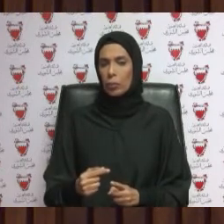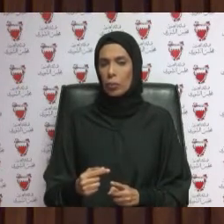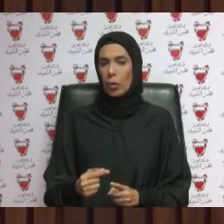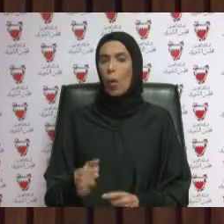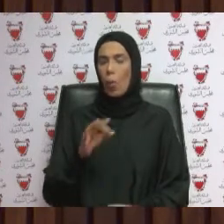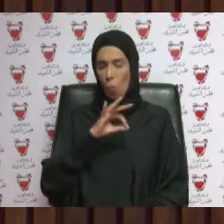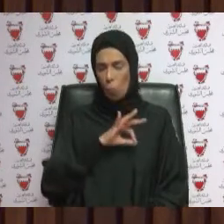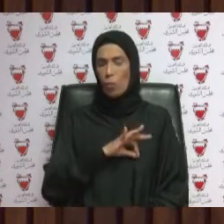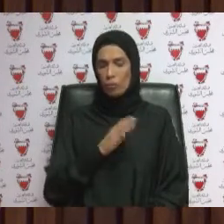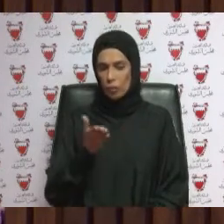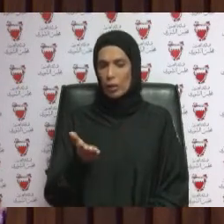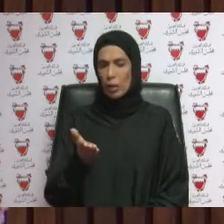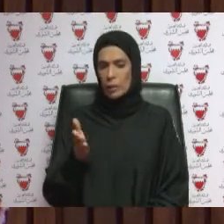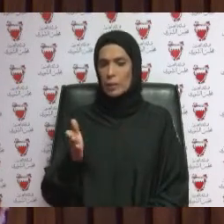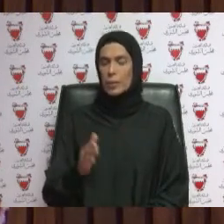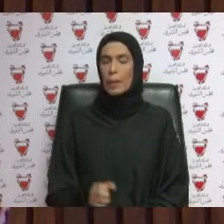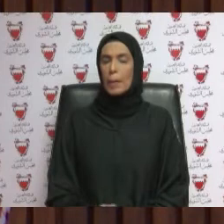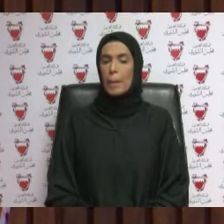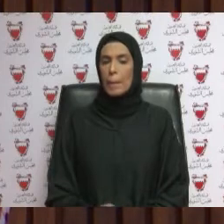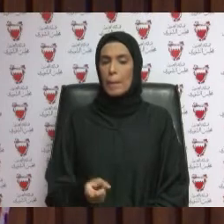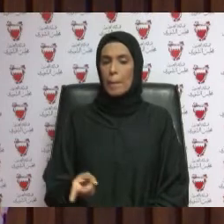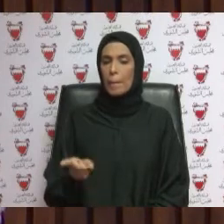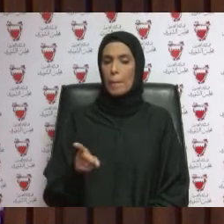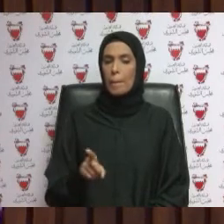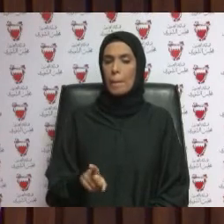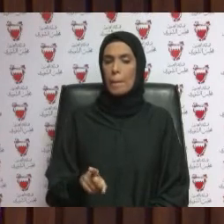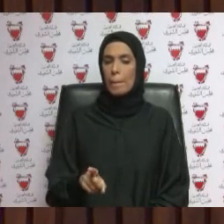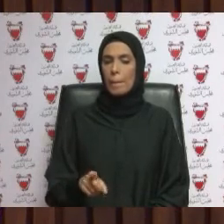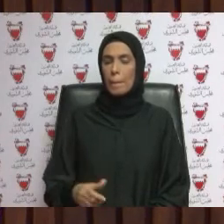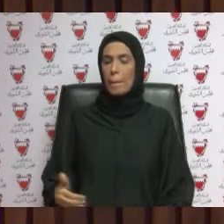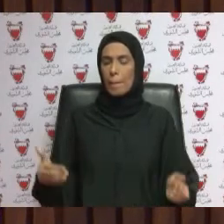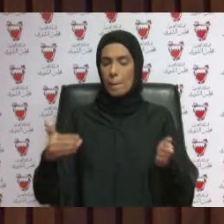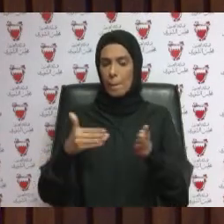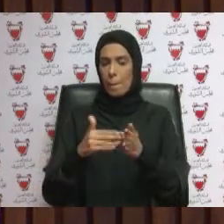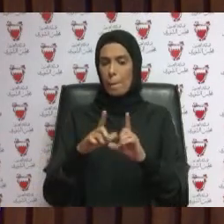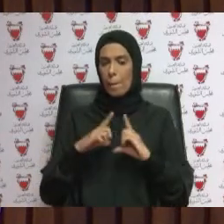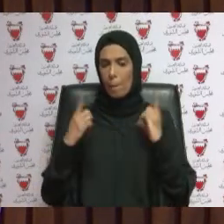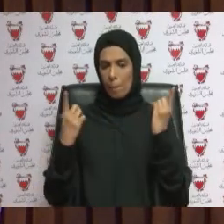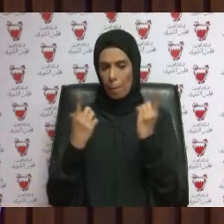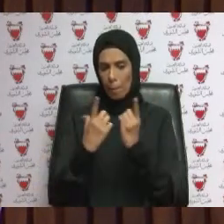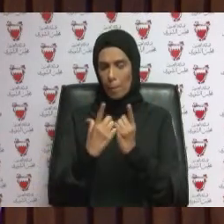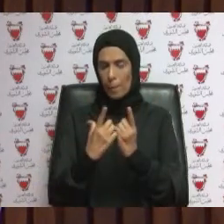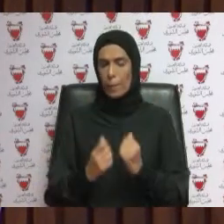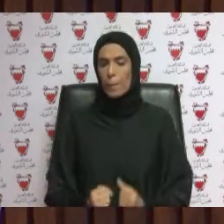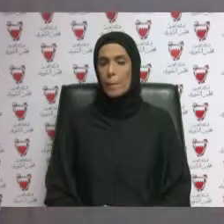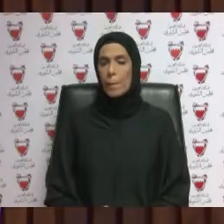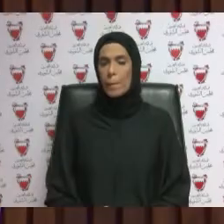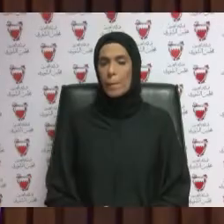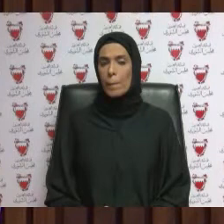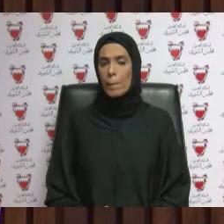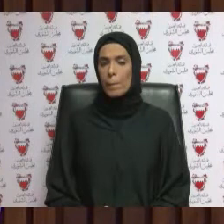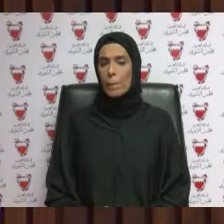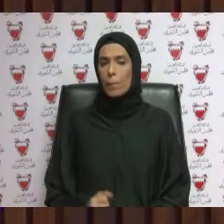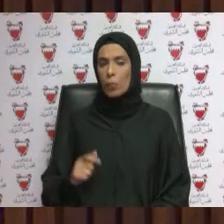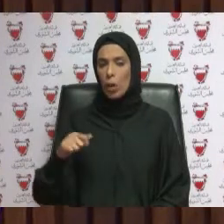مفيد للمنطقة يعني. وبالتالي هي توصل في الأخير مع اللجنة إلى وضعها تكون لدى الجهة